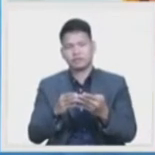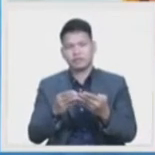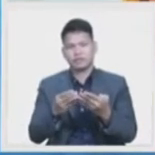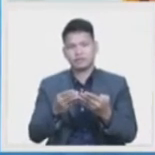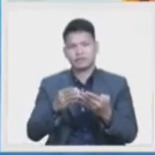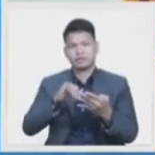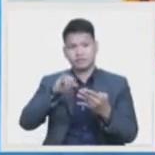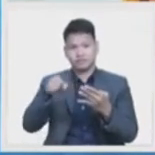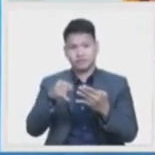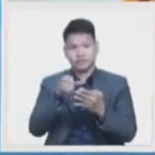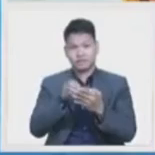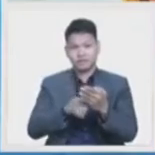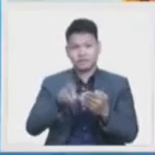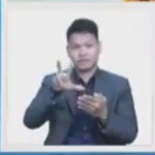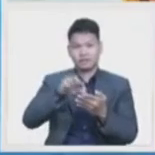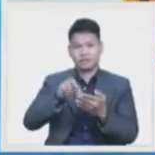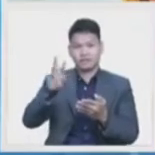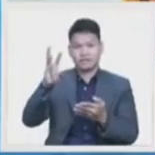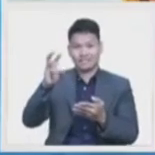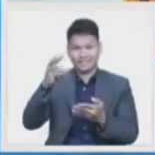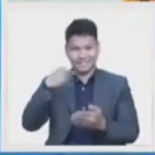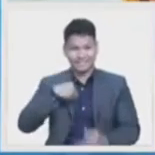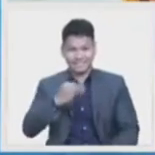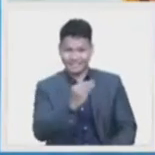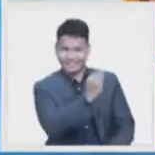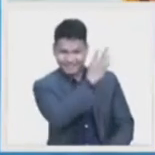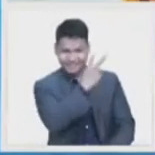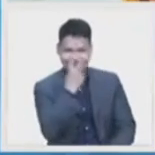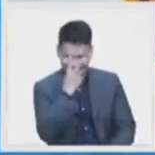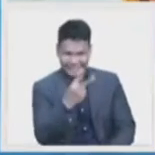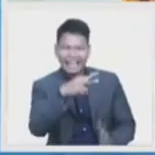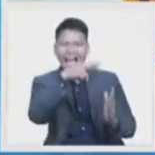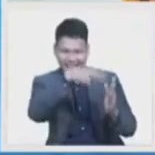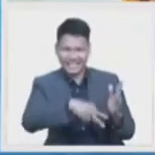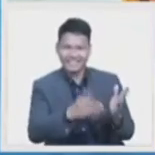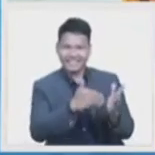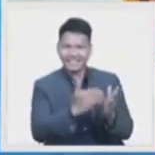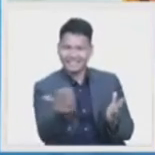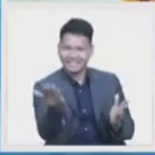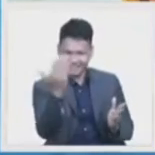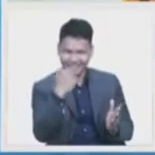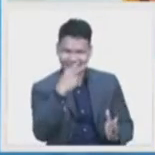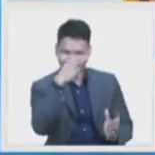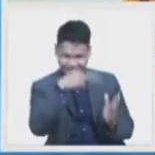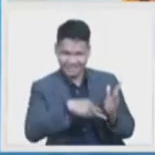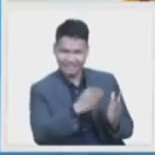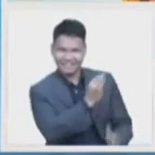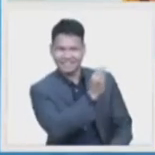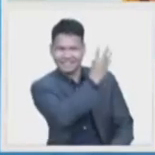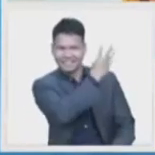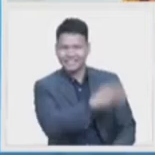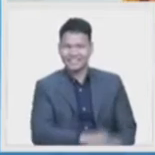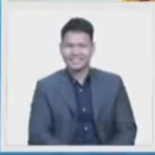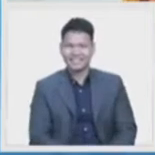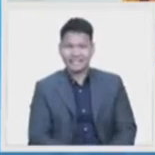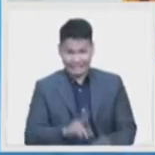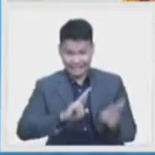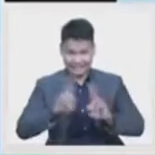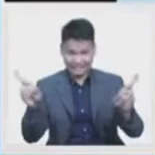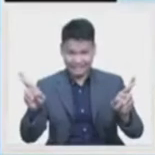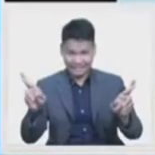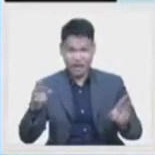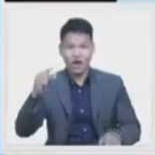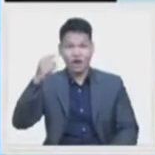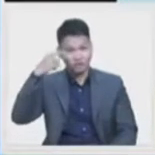mga kaigilaan. Ato kununing basahon, kusog diha sa inyo mga dapit, mga kaigilaan. Ready,